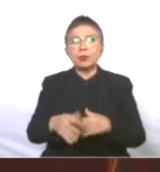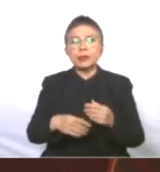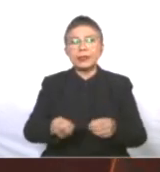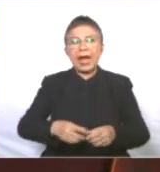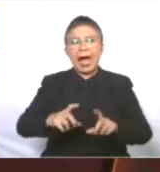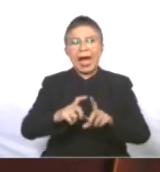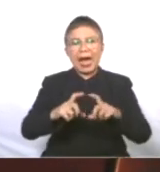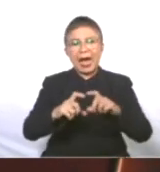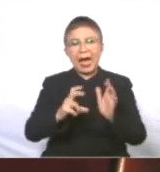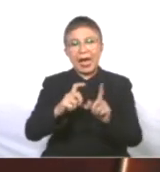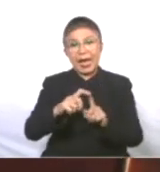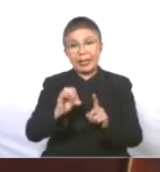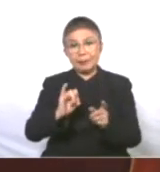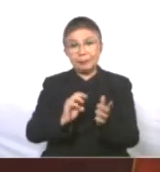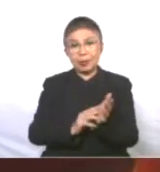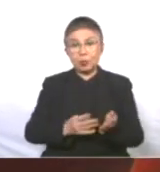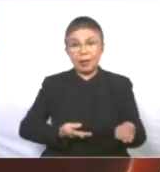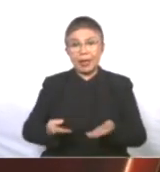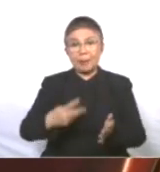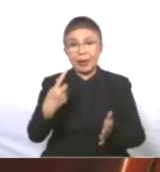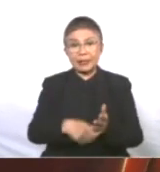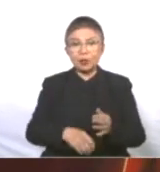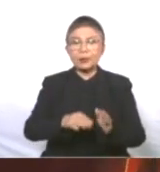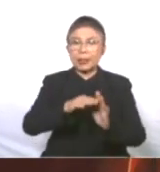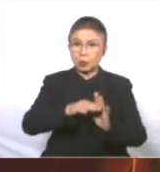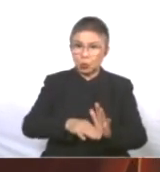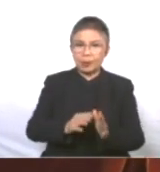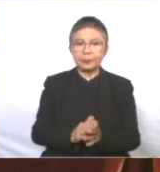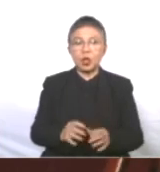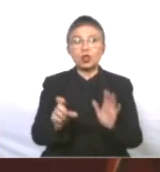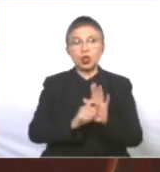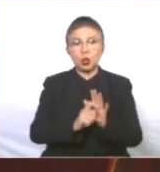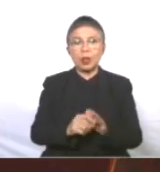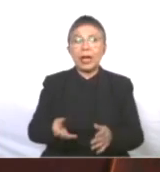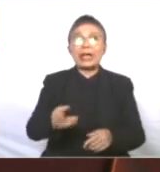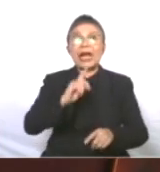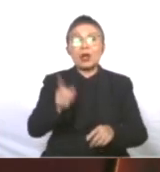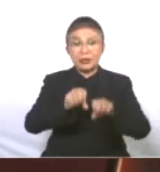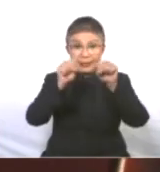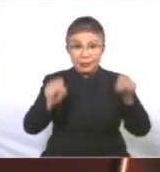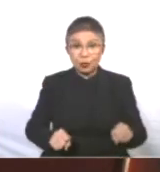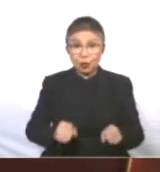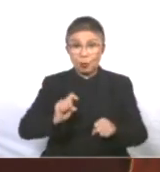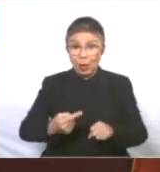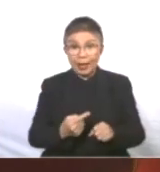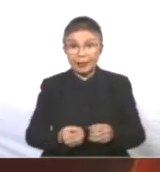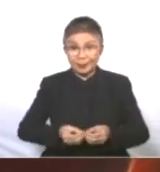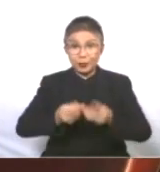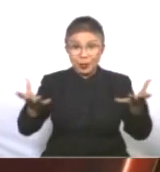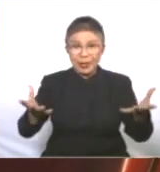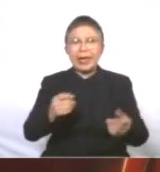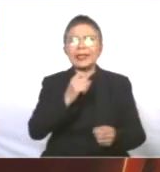administrasi, memperbaiki pelayanan pajak. Misalnya sekarang nanti ketika sistemnya itu keluar, ketika kita